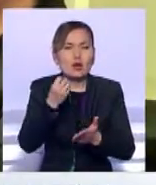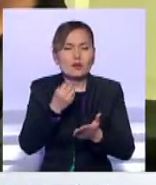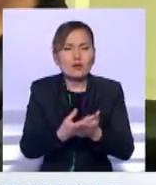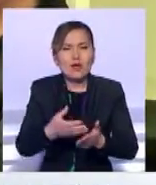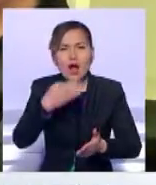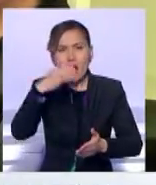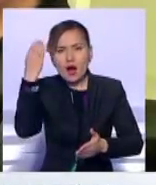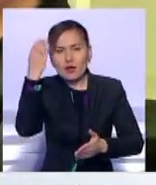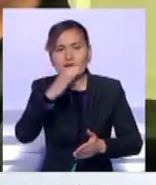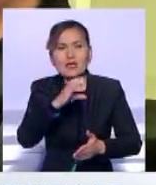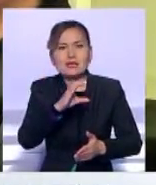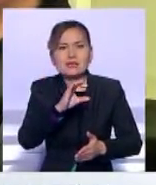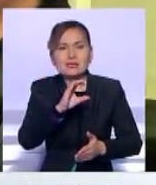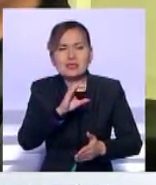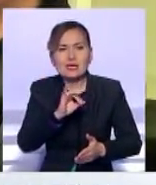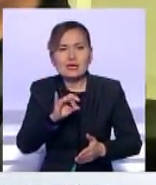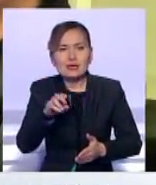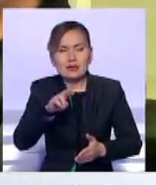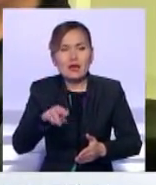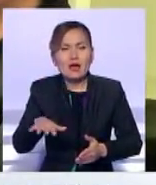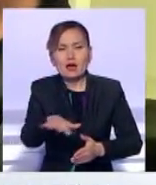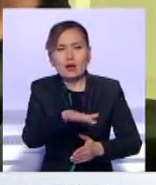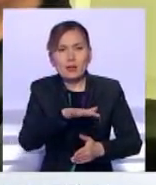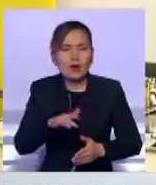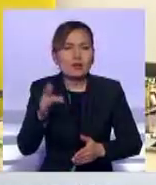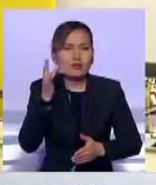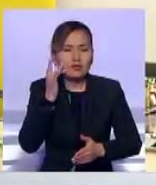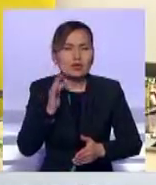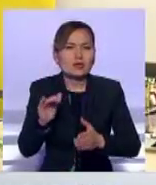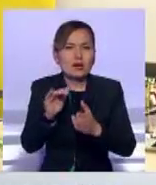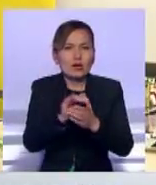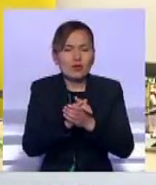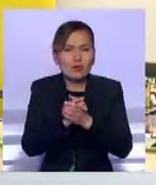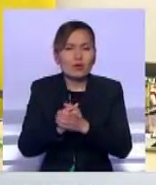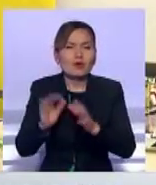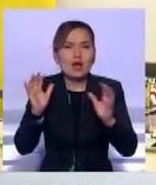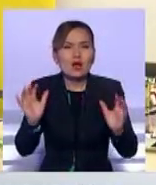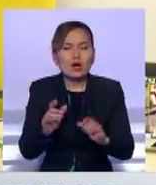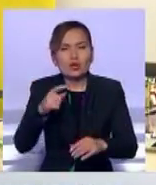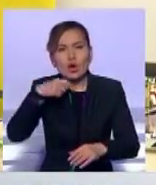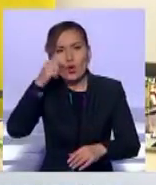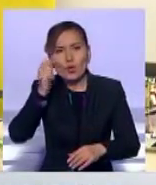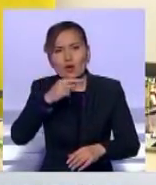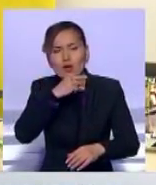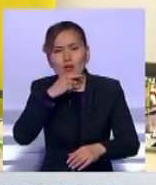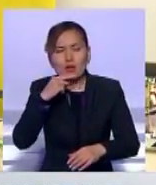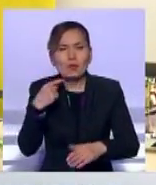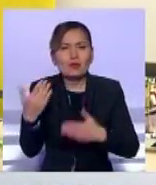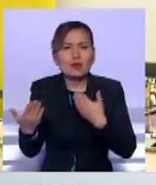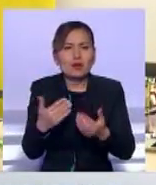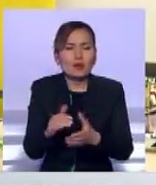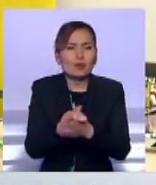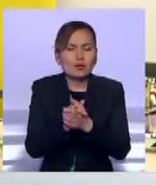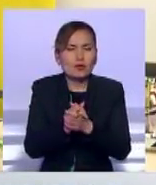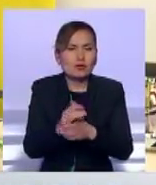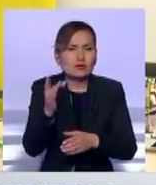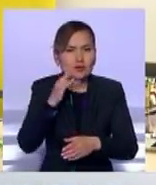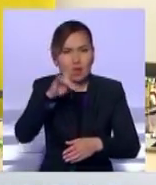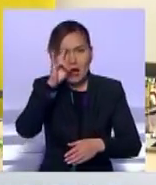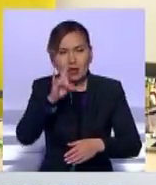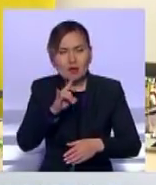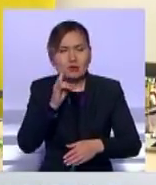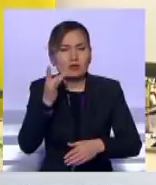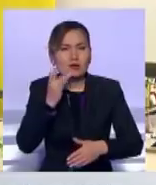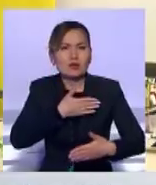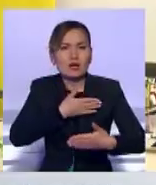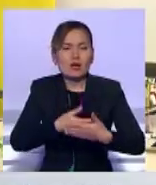емес, Сириядағы ахуалды реттеу үшін Астана келіссөз алаңын ұсынды. Ресей мен Украина арасындағы кикілжіңді шешуге арағайындық жасады. Сондай-ақ ядролық